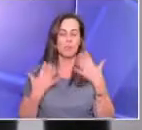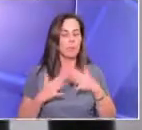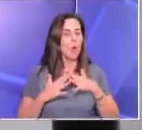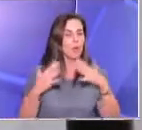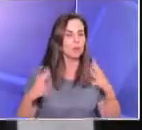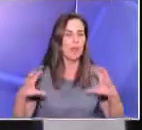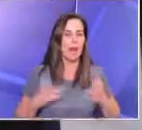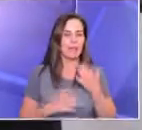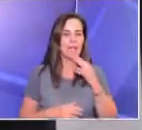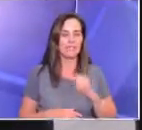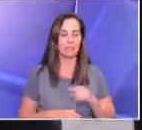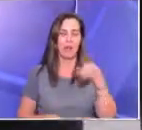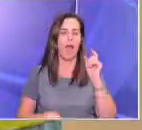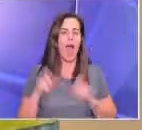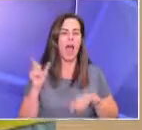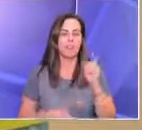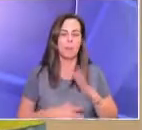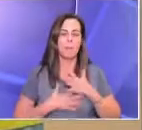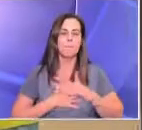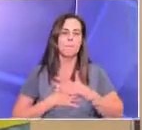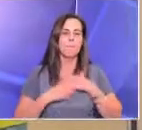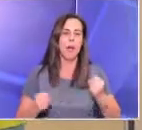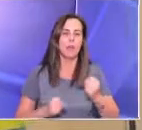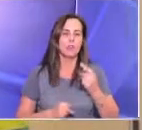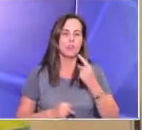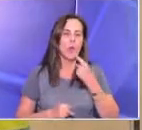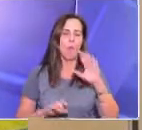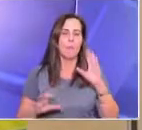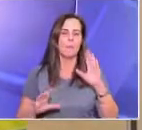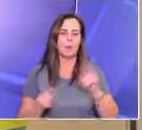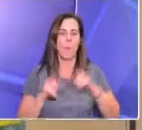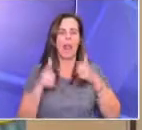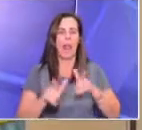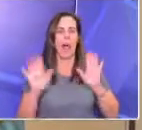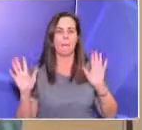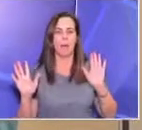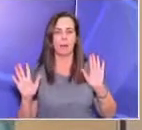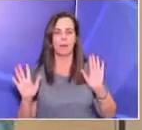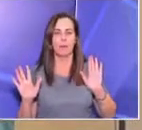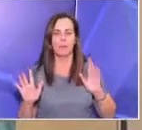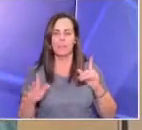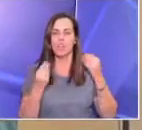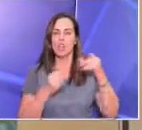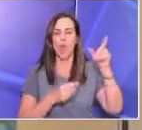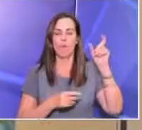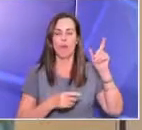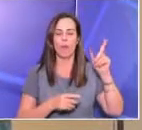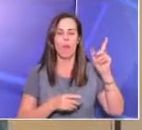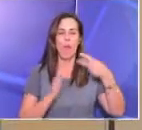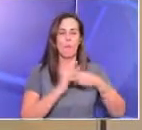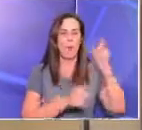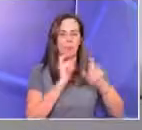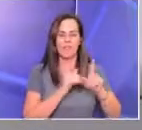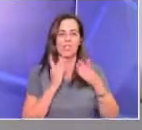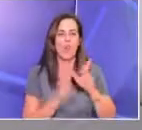גדול של החברה הישראלית. אנשים, נמאס להם שמדברים איתם בשפה של מלחמה. זה משרת עסקנים, זה משרת פוליטיקאים,